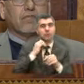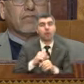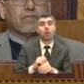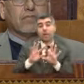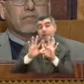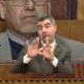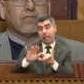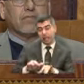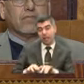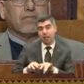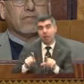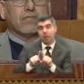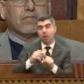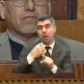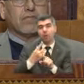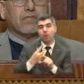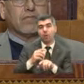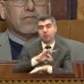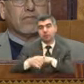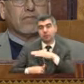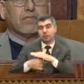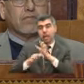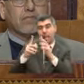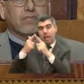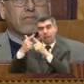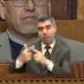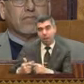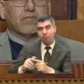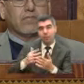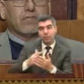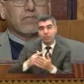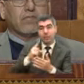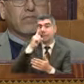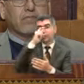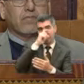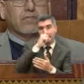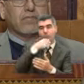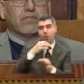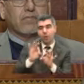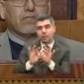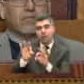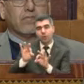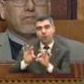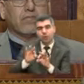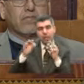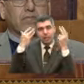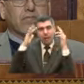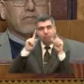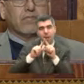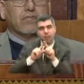الحسابات ورصد الفاعلين يصعب أن نتحدث عن استراتيجية ثقافية مندمجة ناجعة.